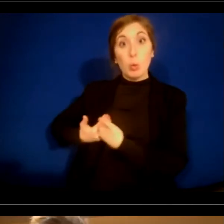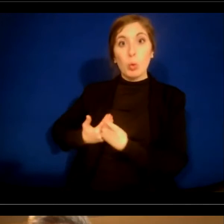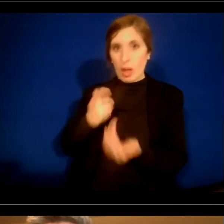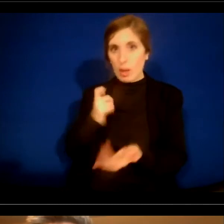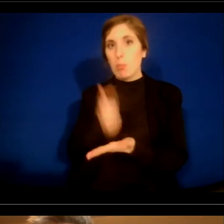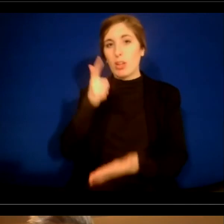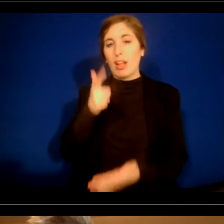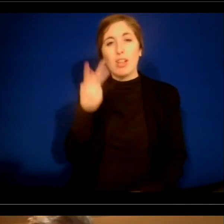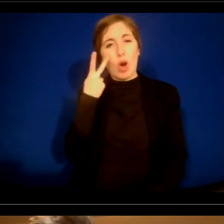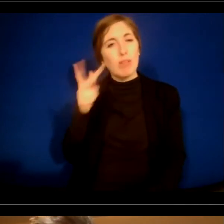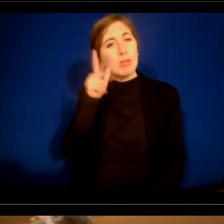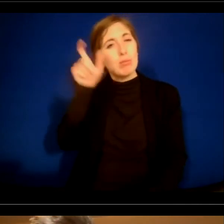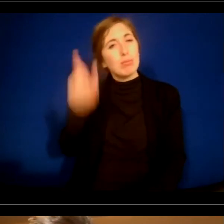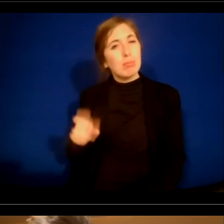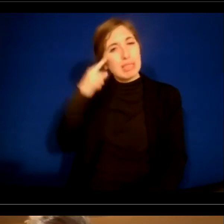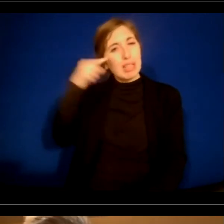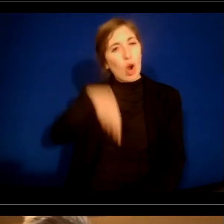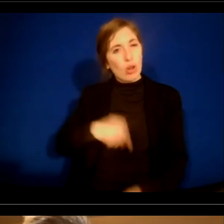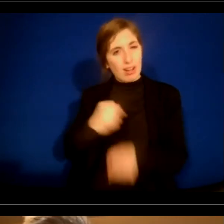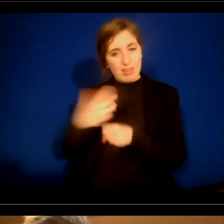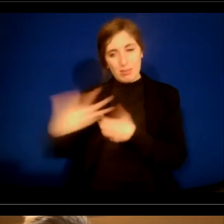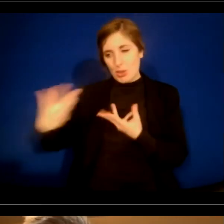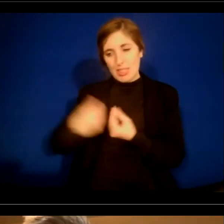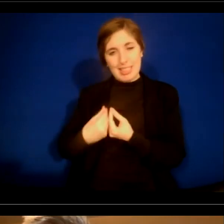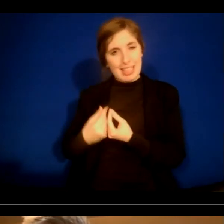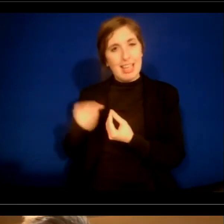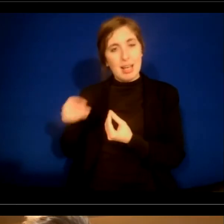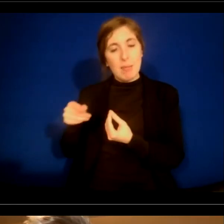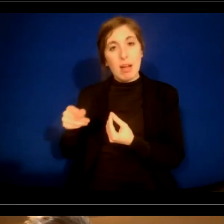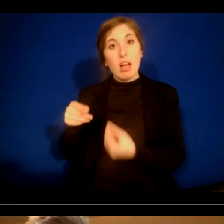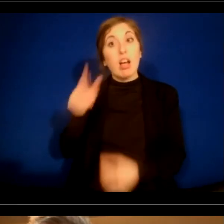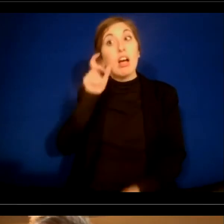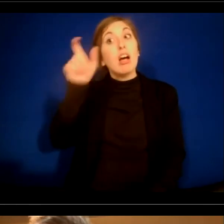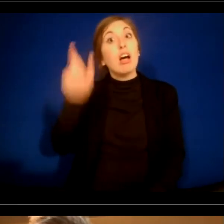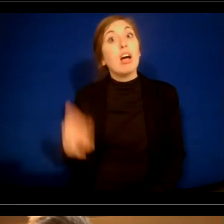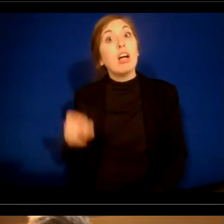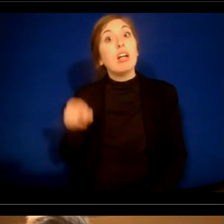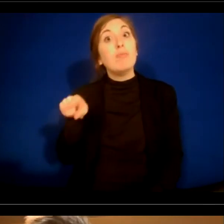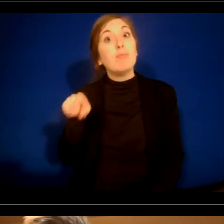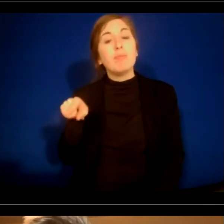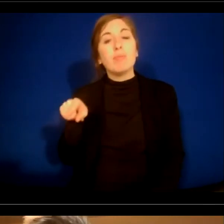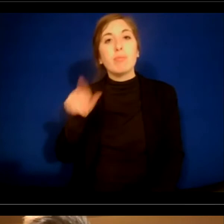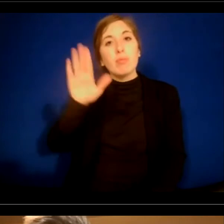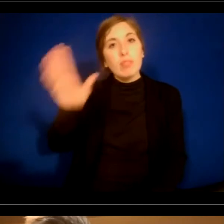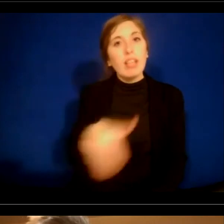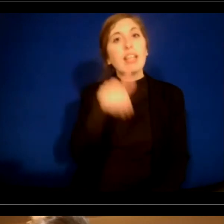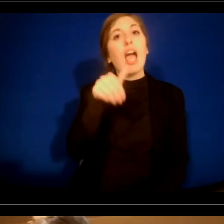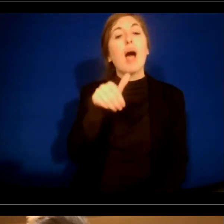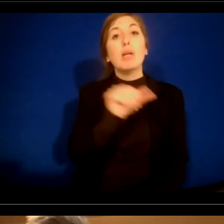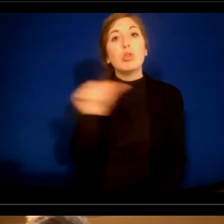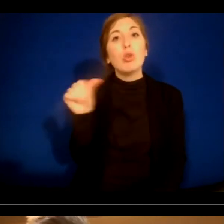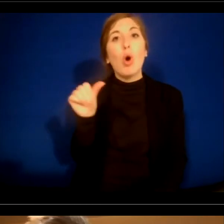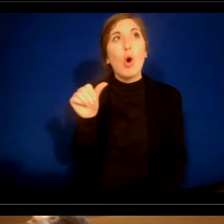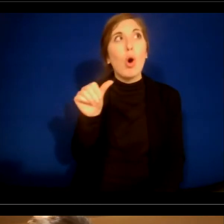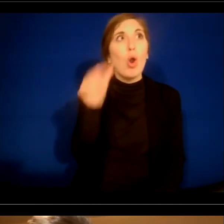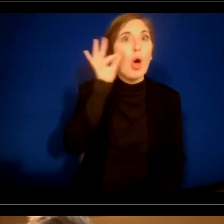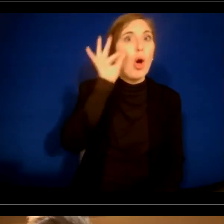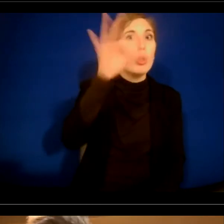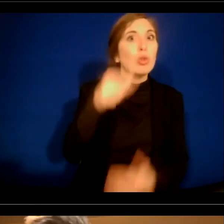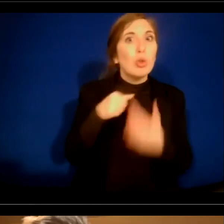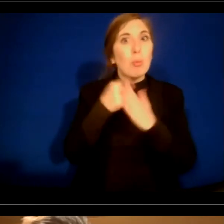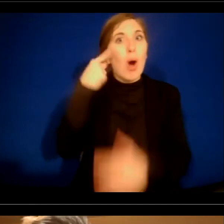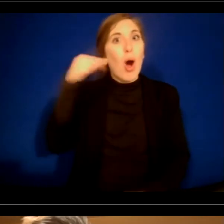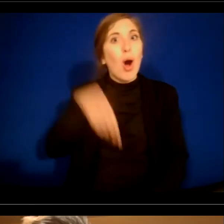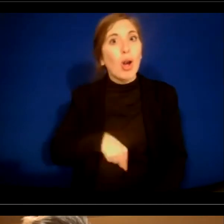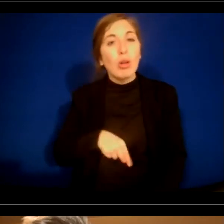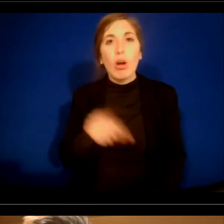perché ognuno sta facendo una parte preziosa, no? E credo che anche l'ordine possa fare tantissimo da questo punto di vista, perché prima ancora